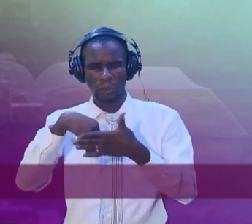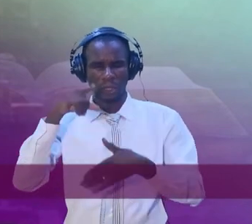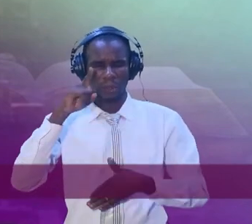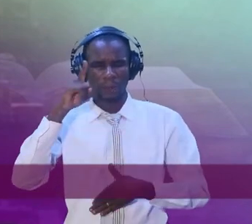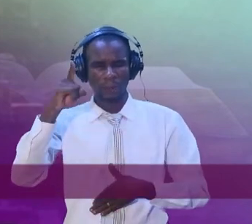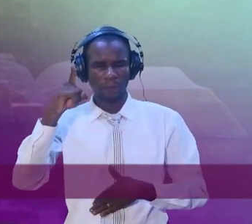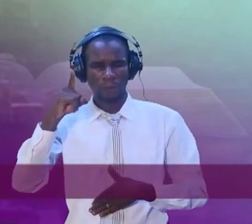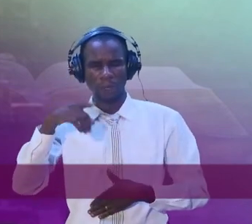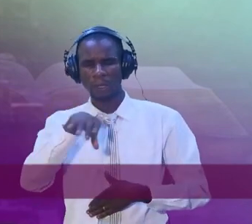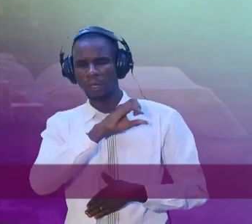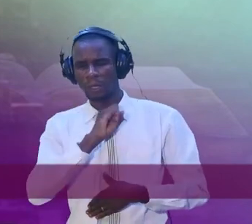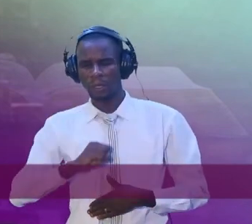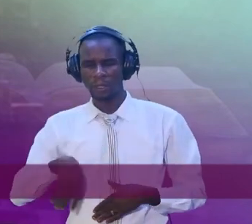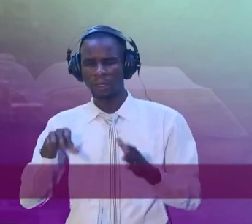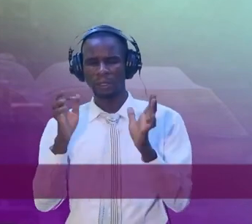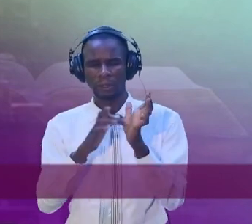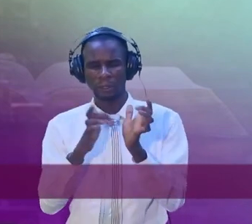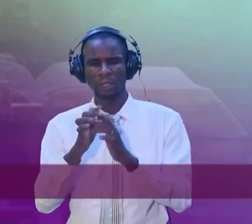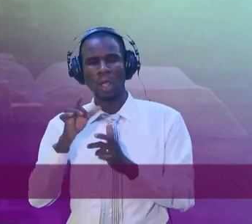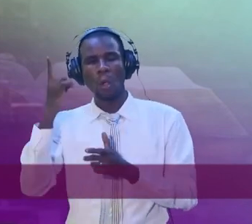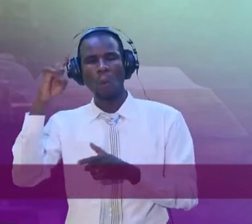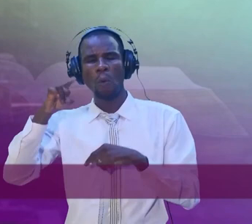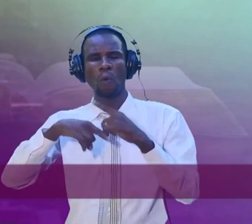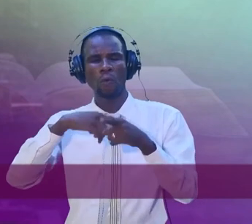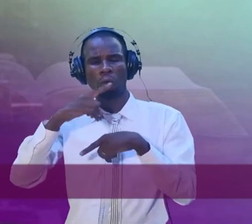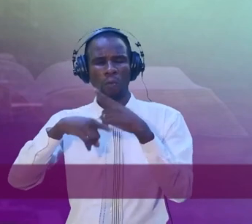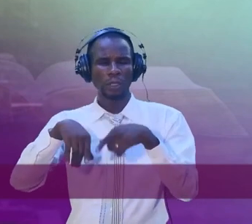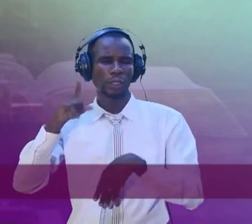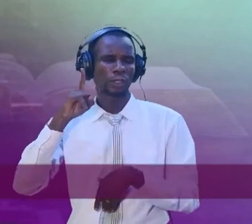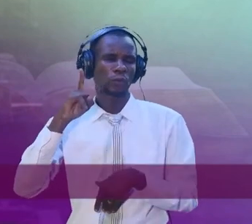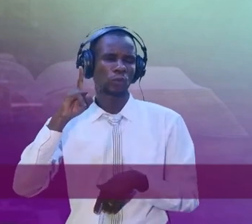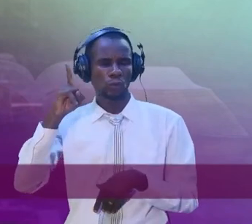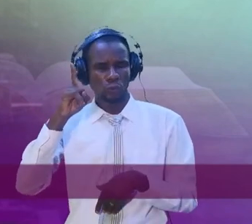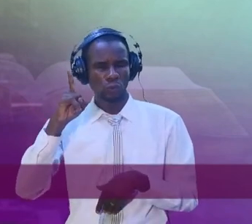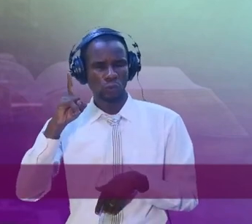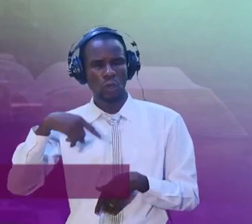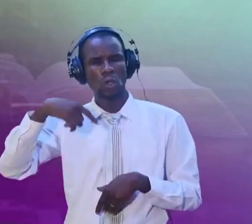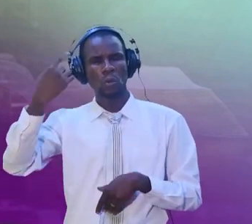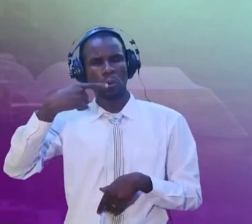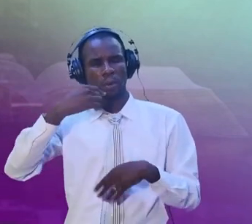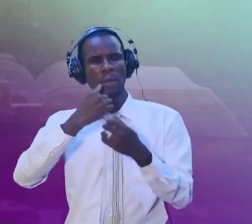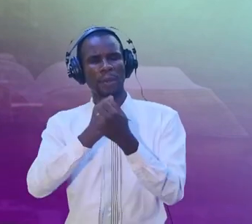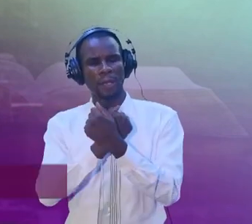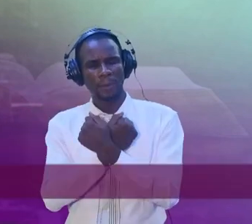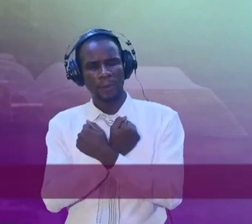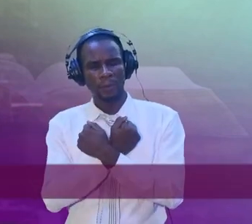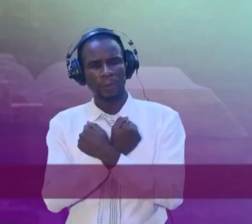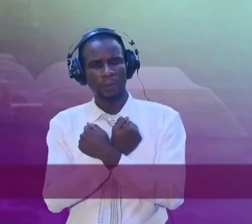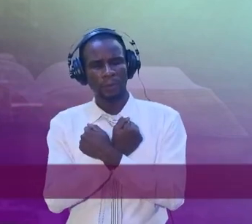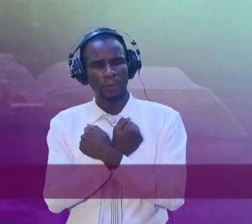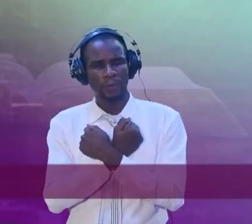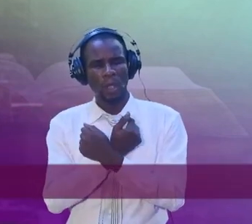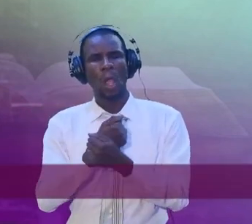na uchawi, nataka nirudi kwako Bwana Yesu, ili nikufanye